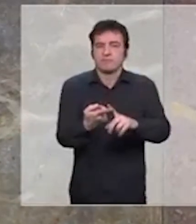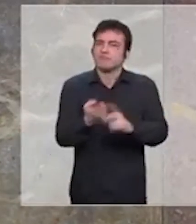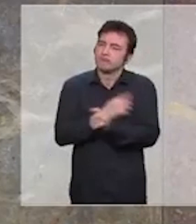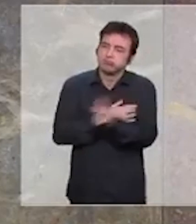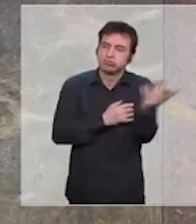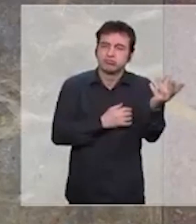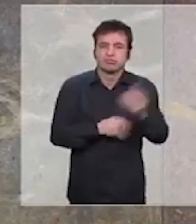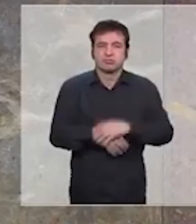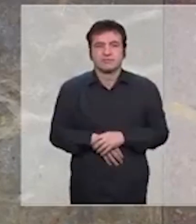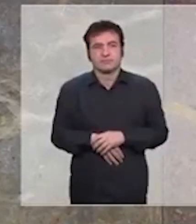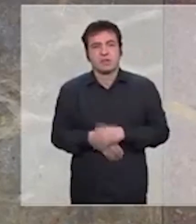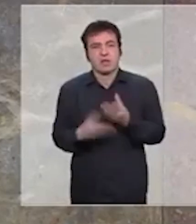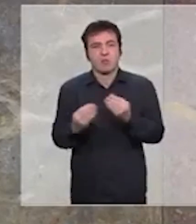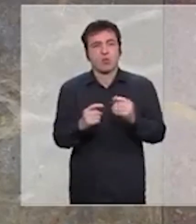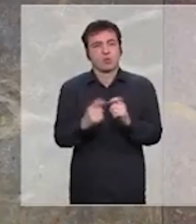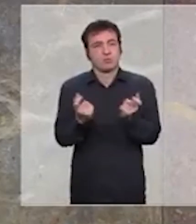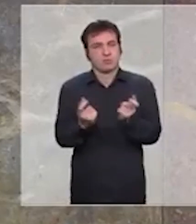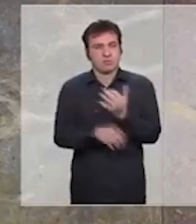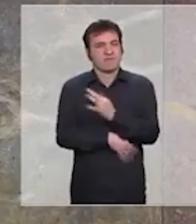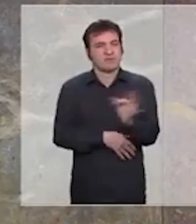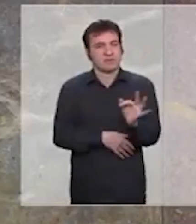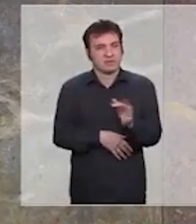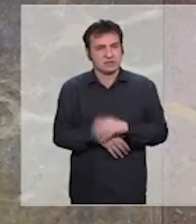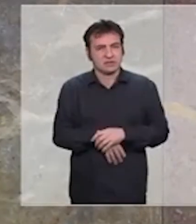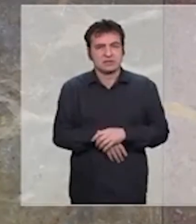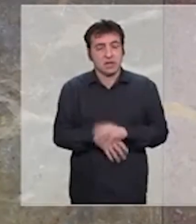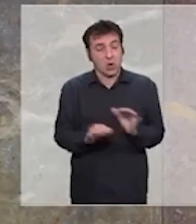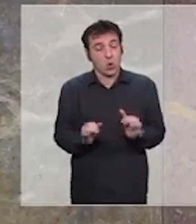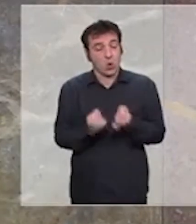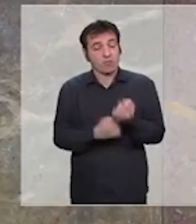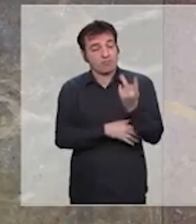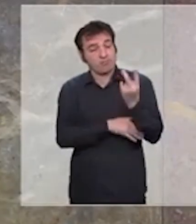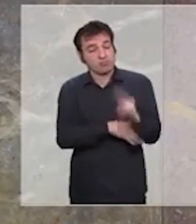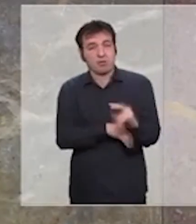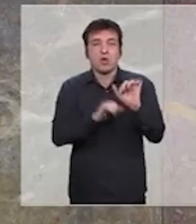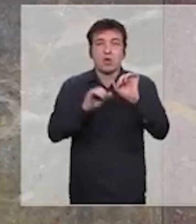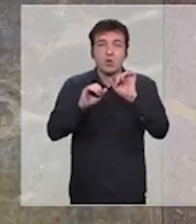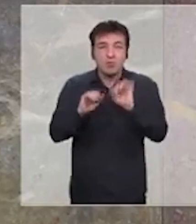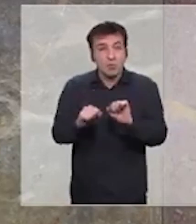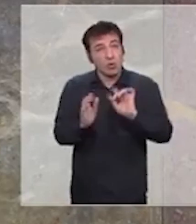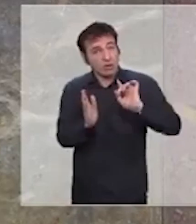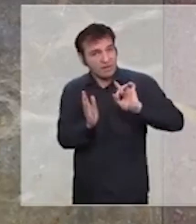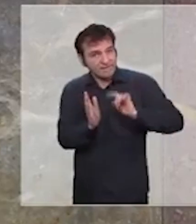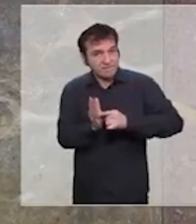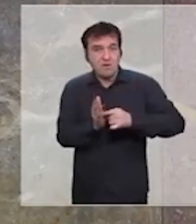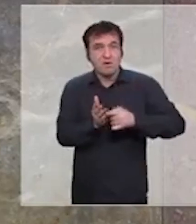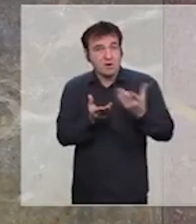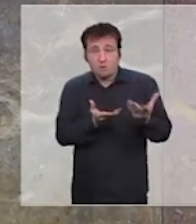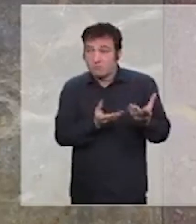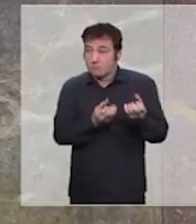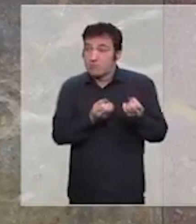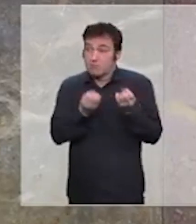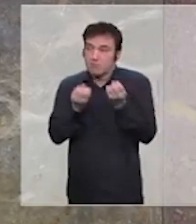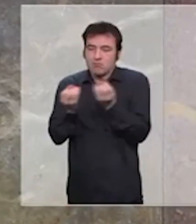Nous comptons de nombreuses entreprises françaises dont les compétences peuvent et doivent être mises au service de